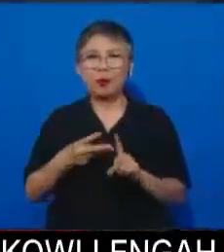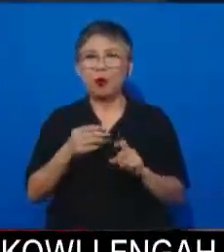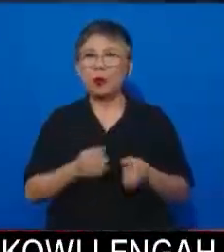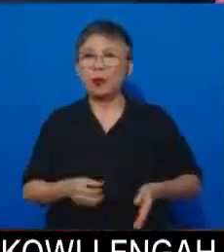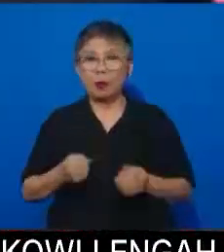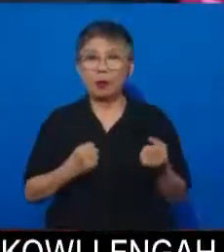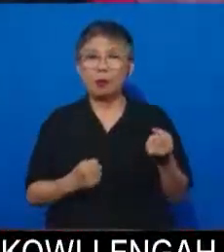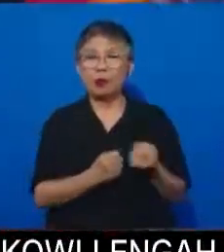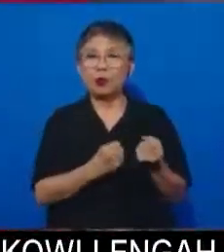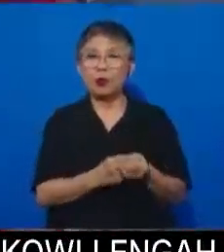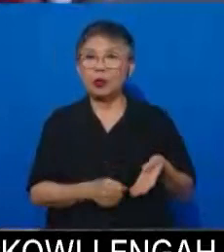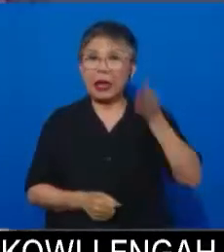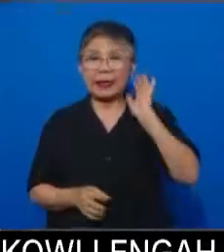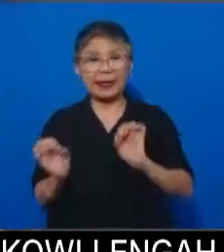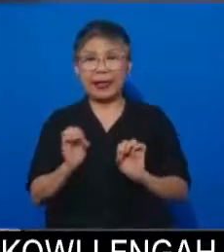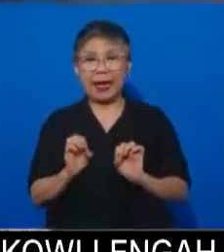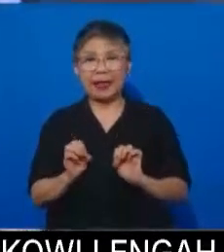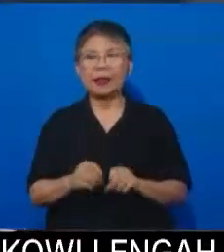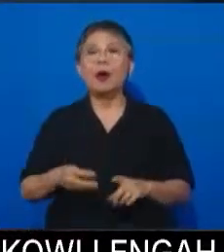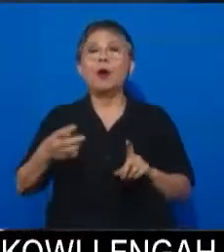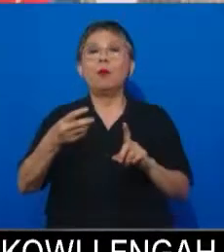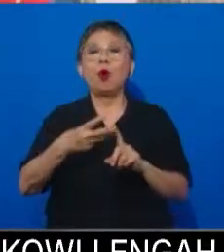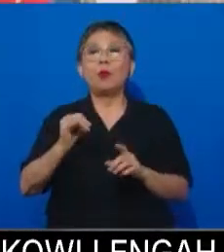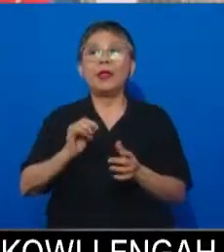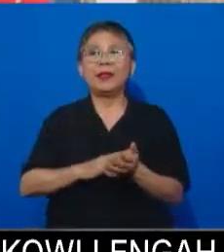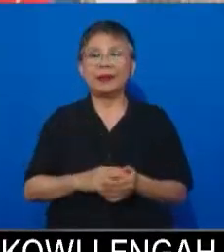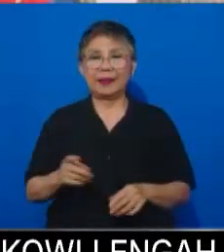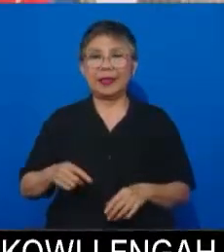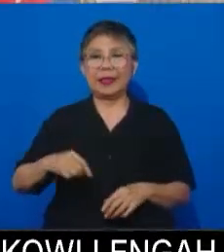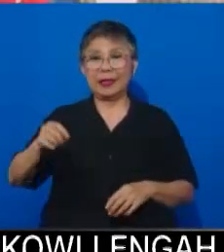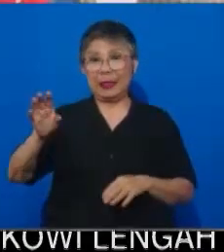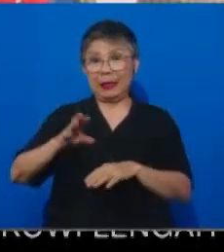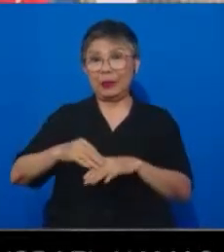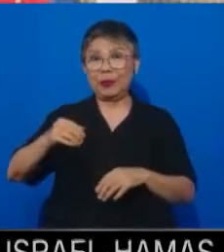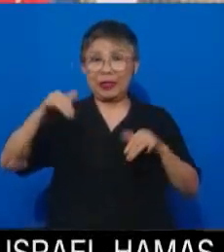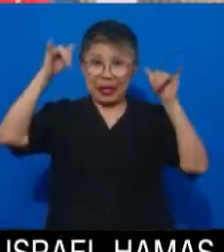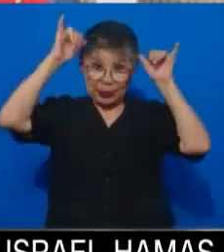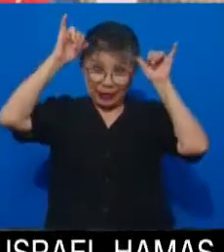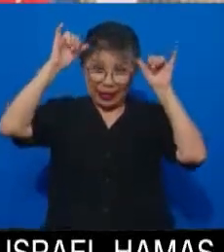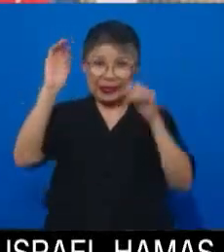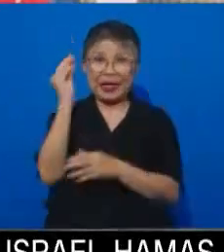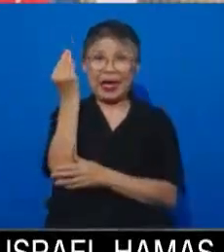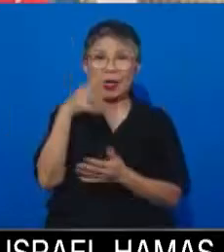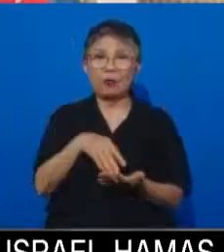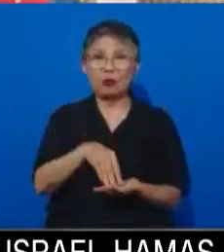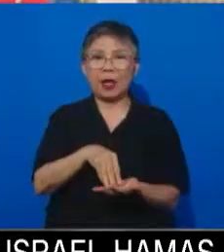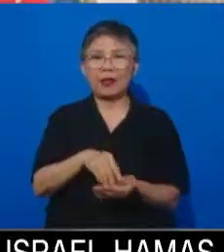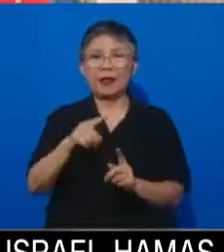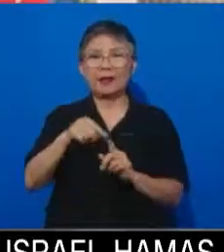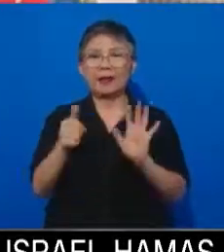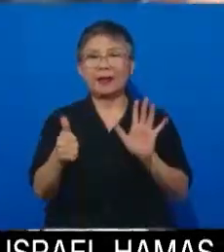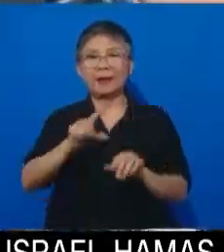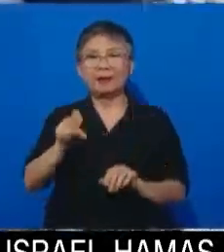yang diusung partainya, Bobi Nasution akhirnya dipanggil ke kantor DPP PDI Perjuangan di Jakarta, Senin 6